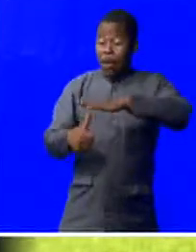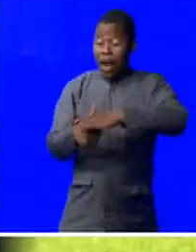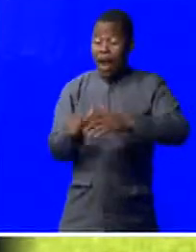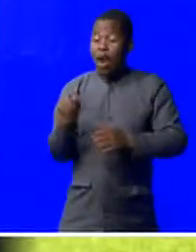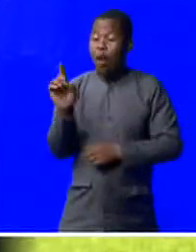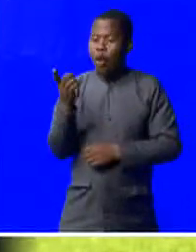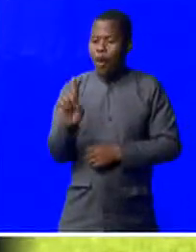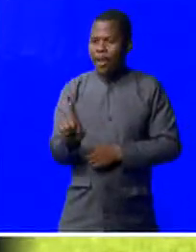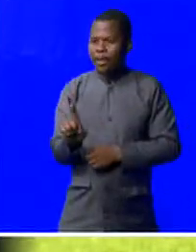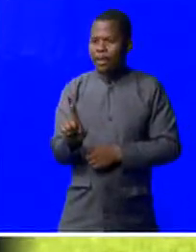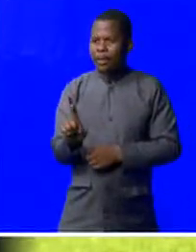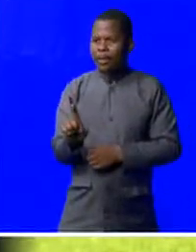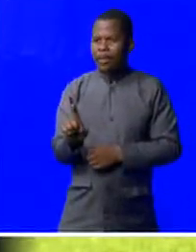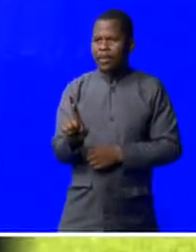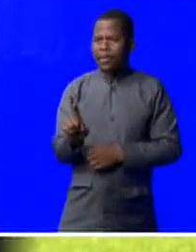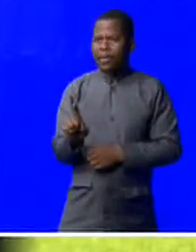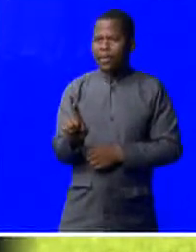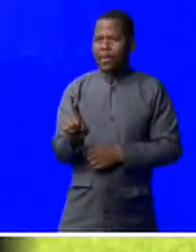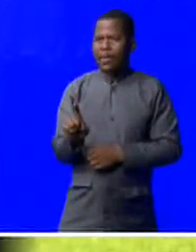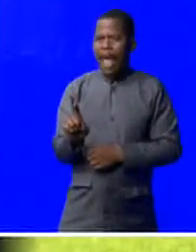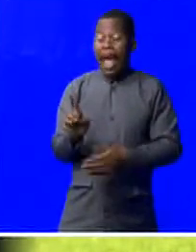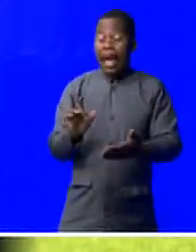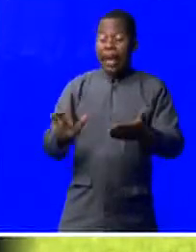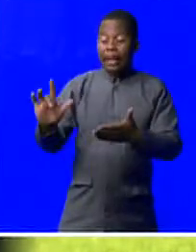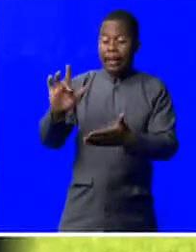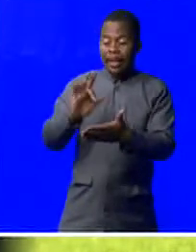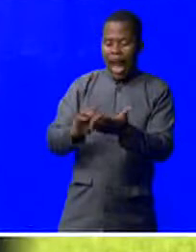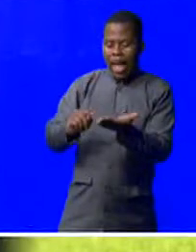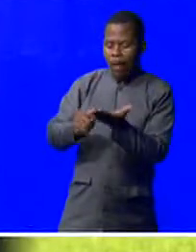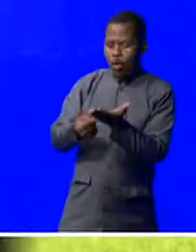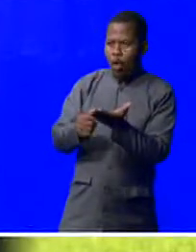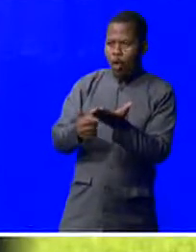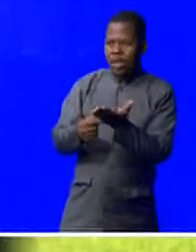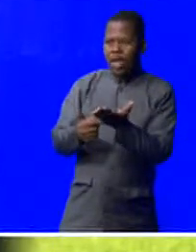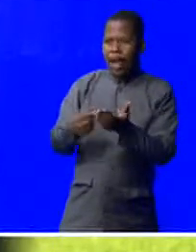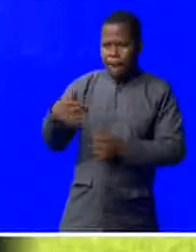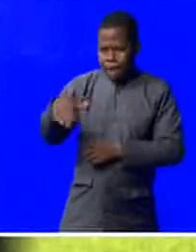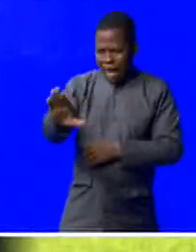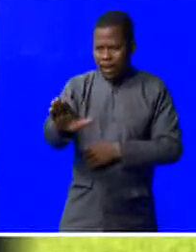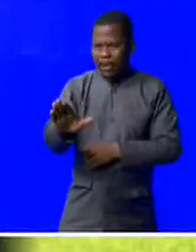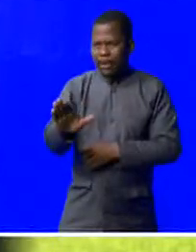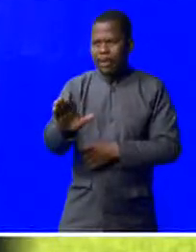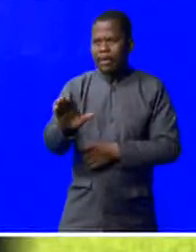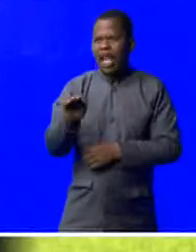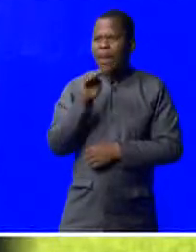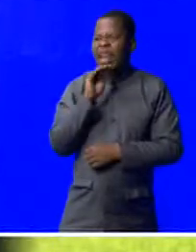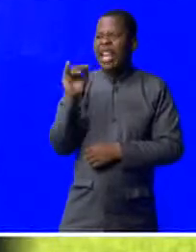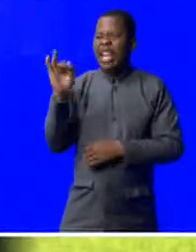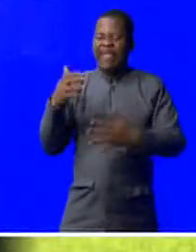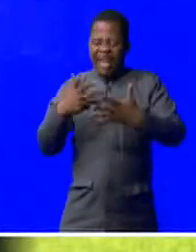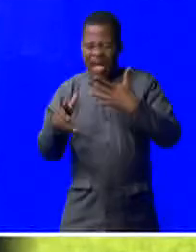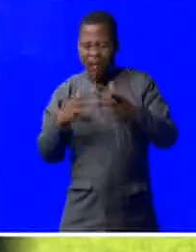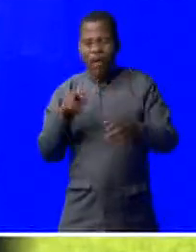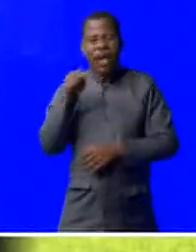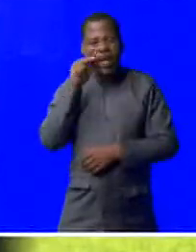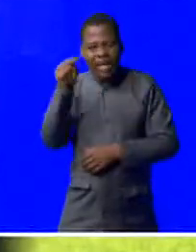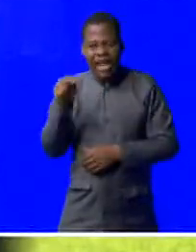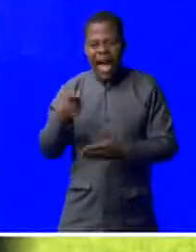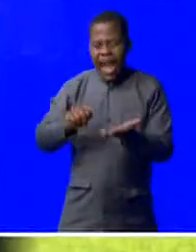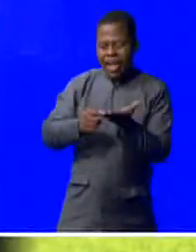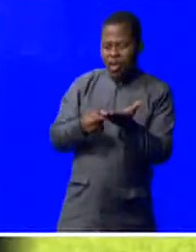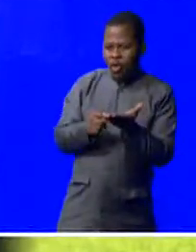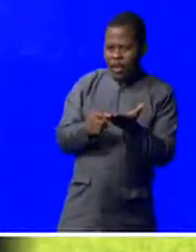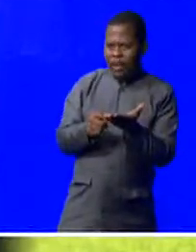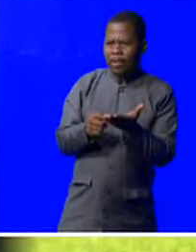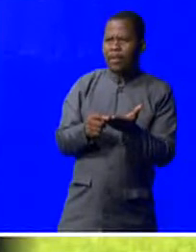kube center of excellence yetu siba silive la kangwane on issues of ICT. Kube